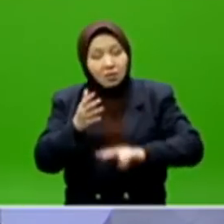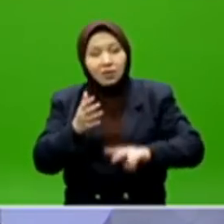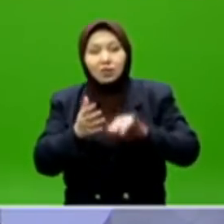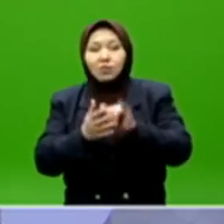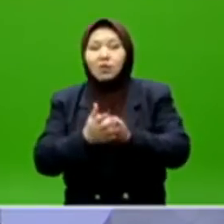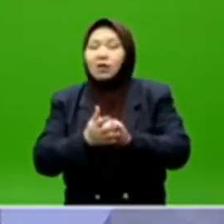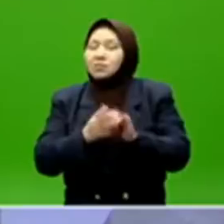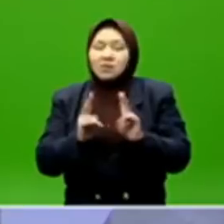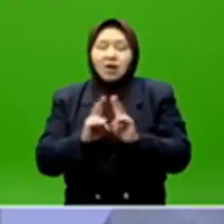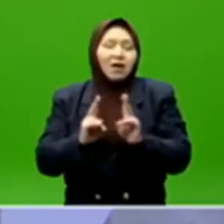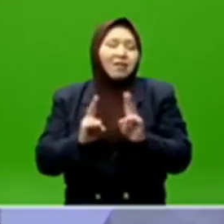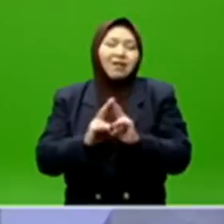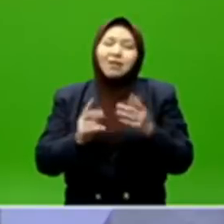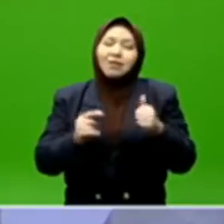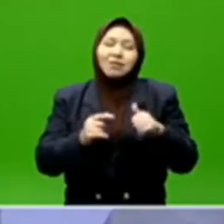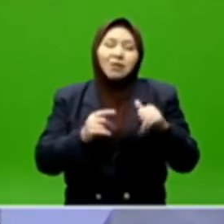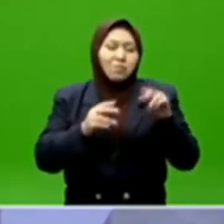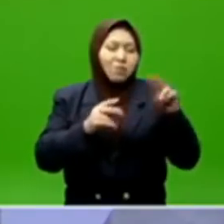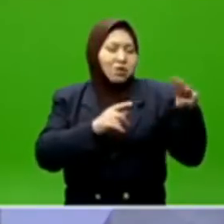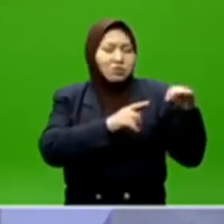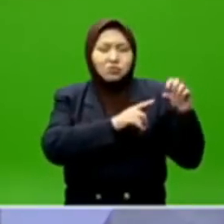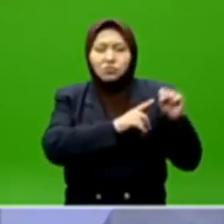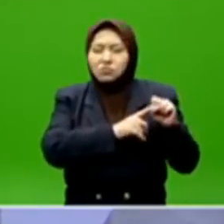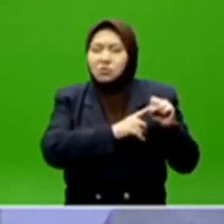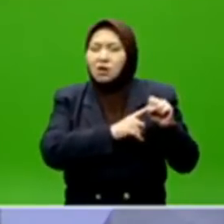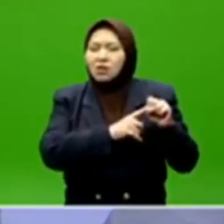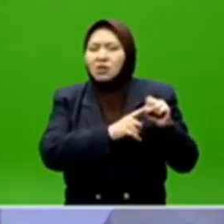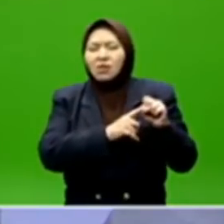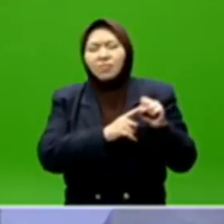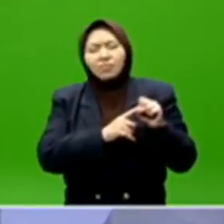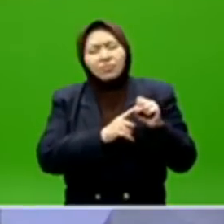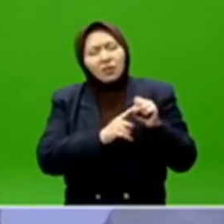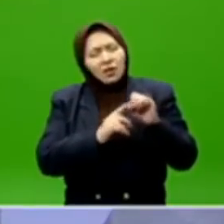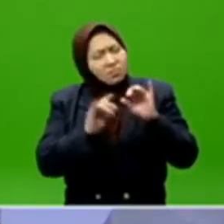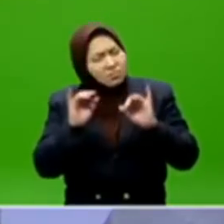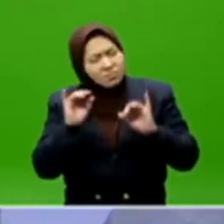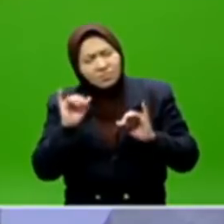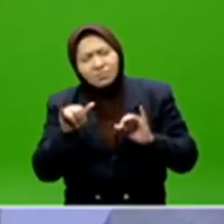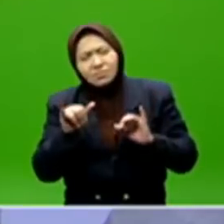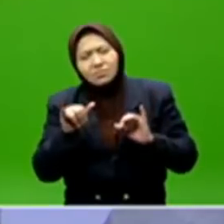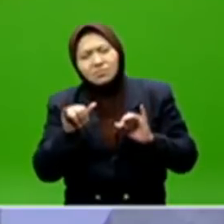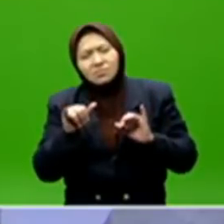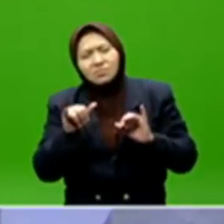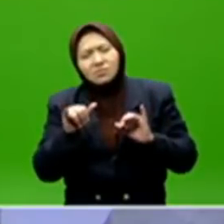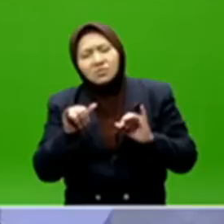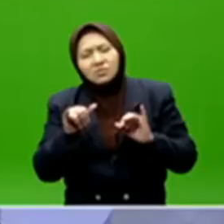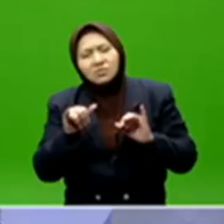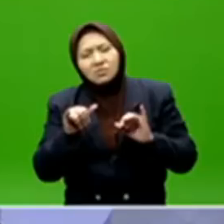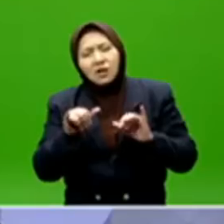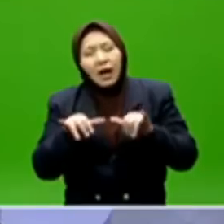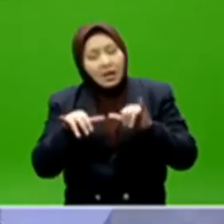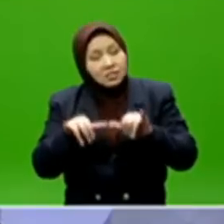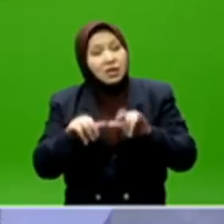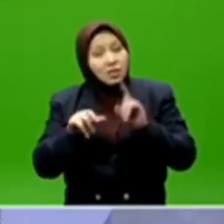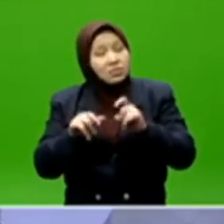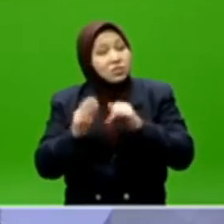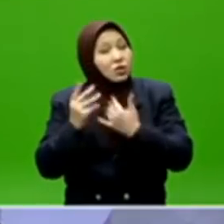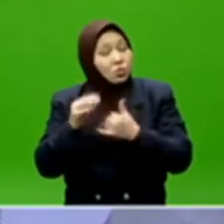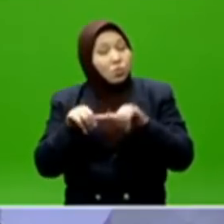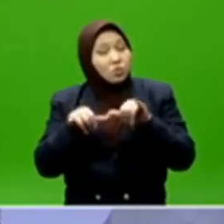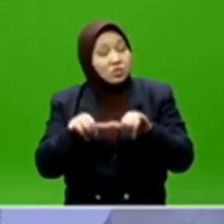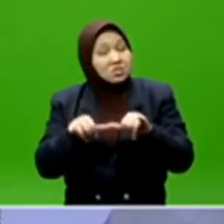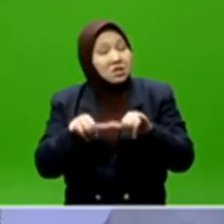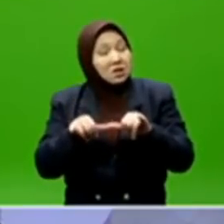sebab menarik halaman 260 ni tuan-tuan dan puan-puan kena orang kata apa? Orang kampung saya kata stay tune. Pelik